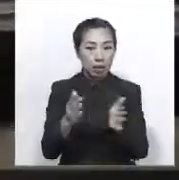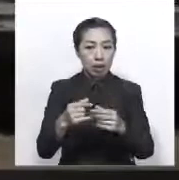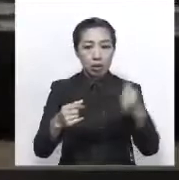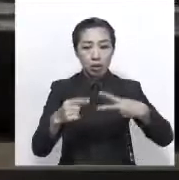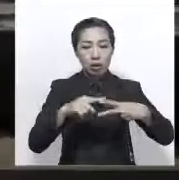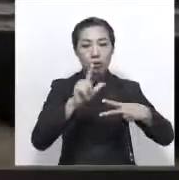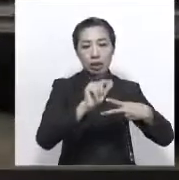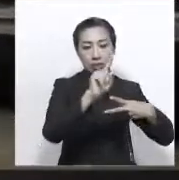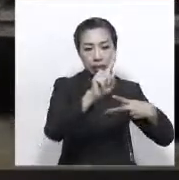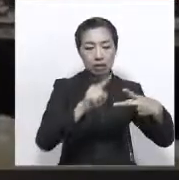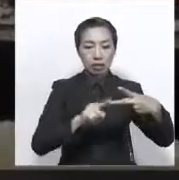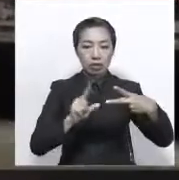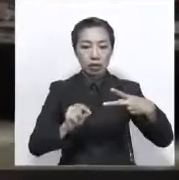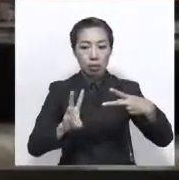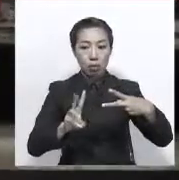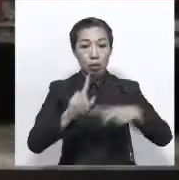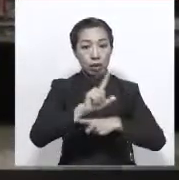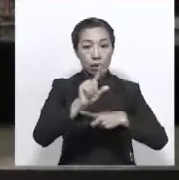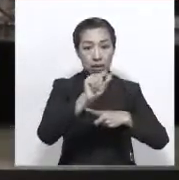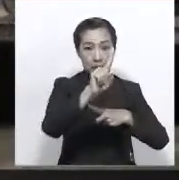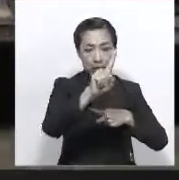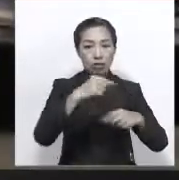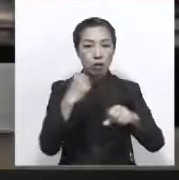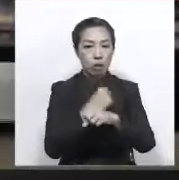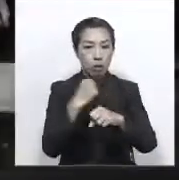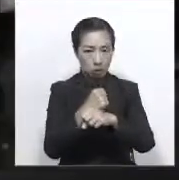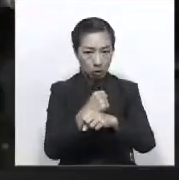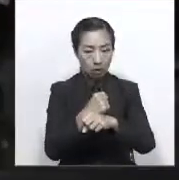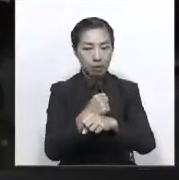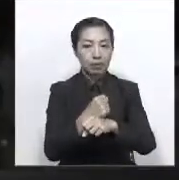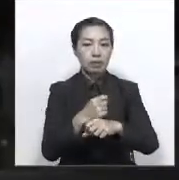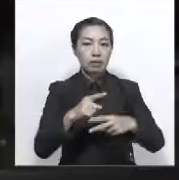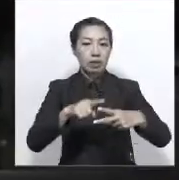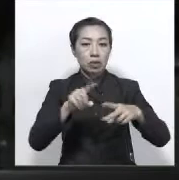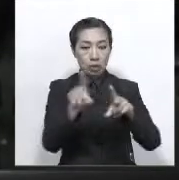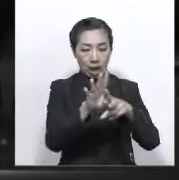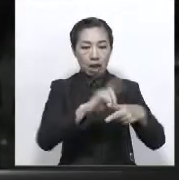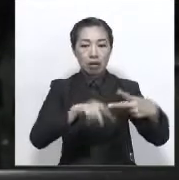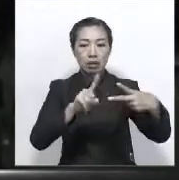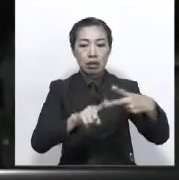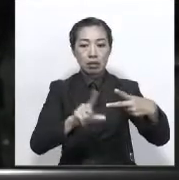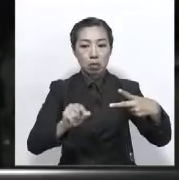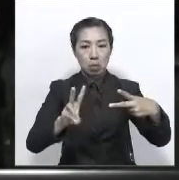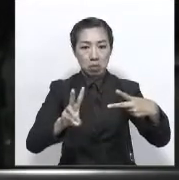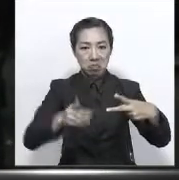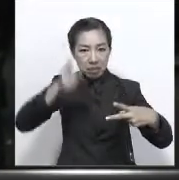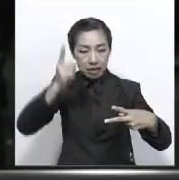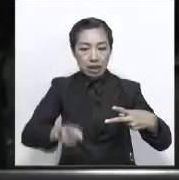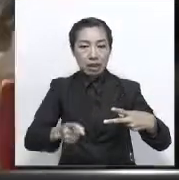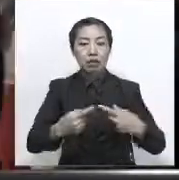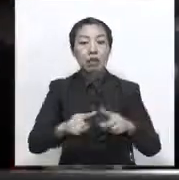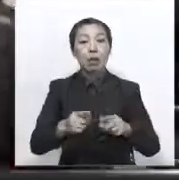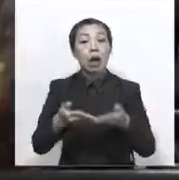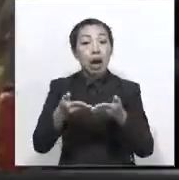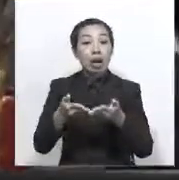ตุลาคมที่เป็นวันซ้อมใหญ่และวันพระราชพิธีจริงทางกรมเจ้าท่าจะงดการเดินเรือทุกประเภททั้งเ